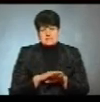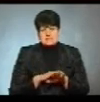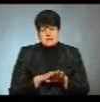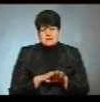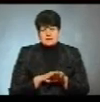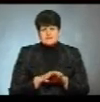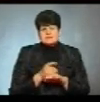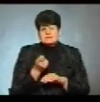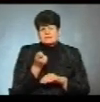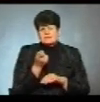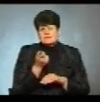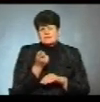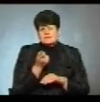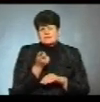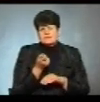із невеликим